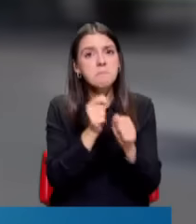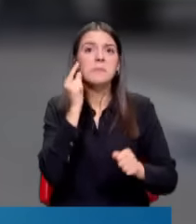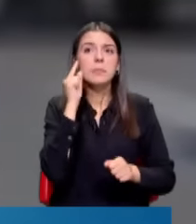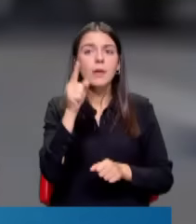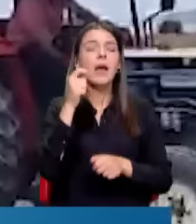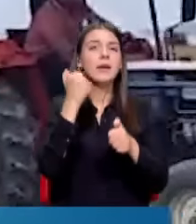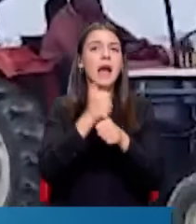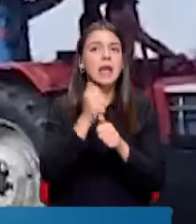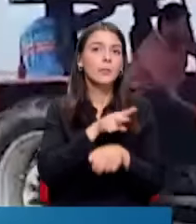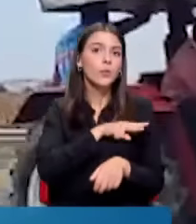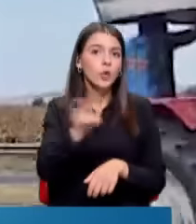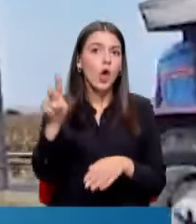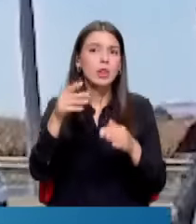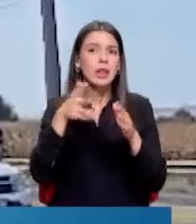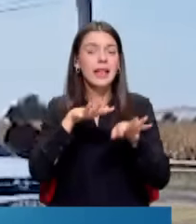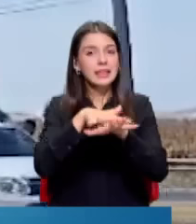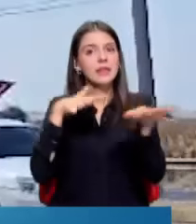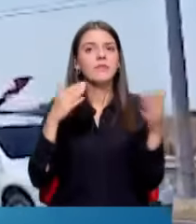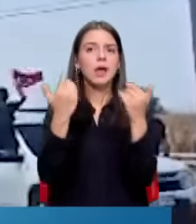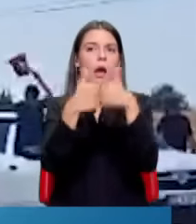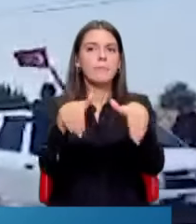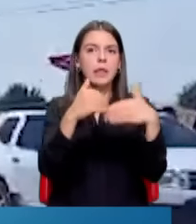trafiğe kapattılar.